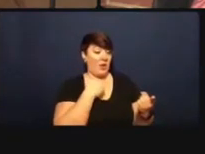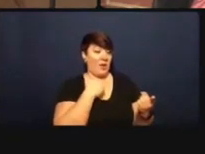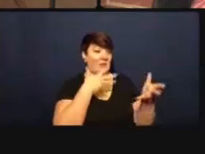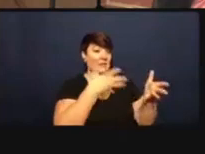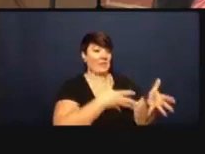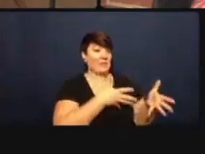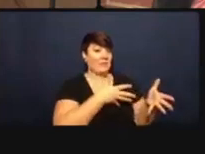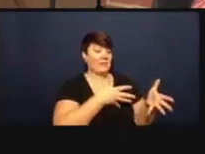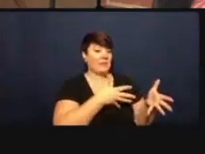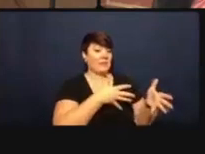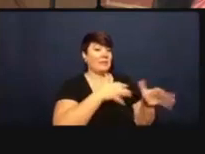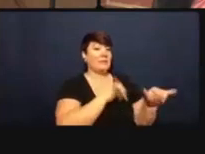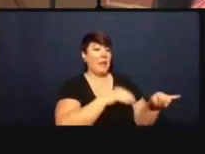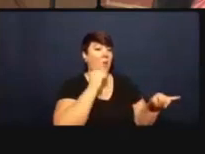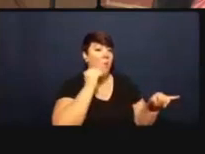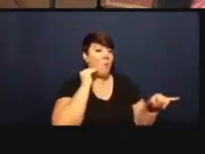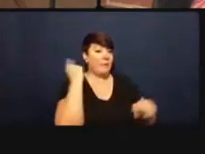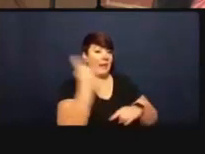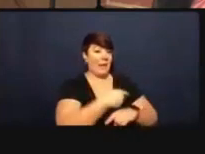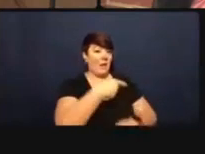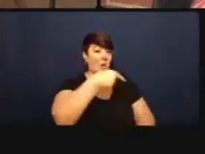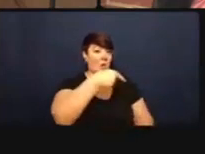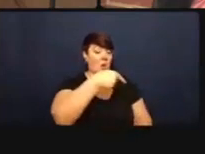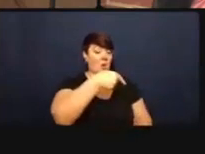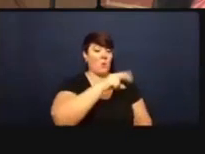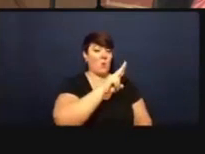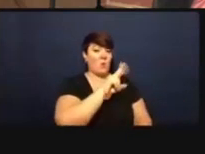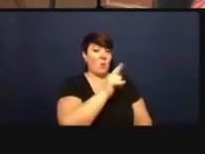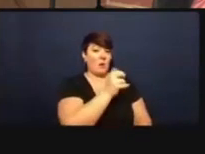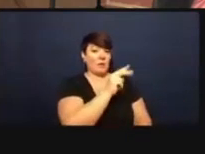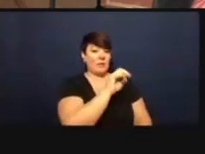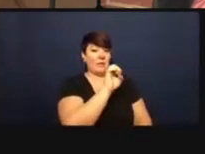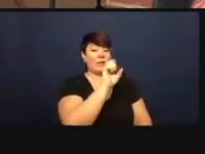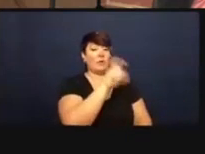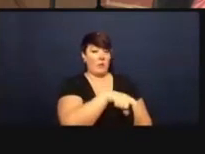Kwa hivyo iwapo una siku za